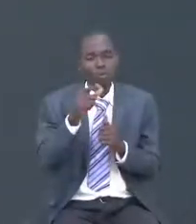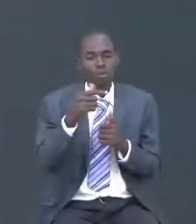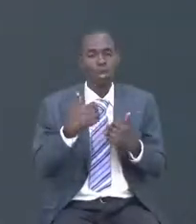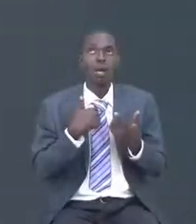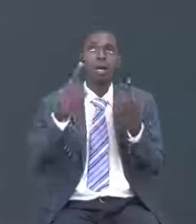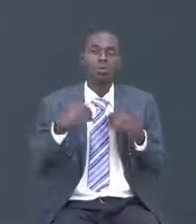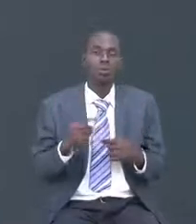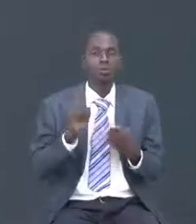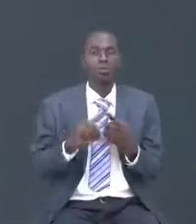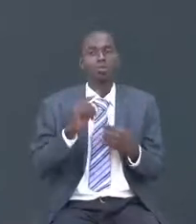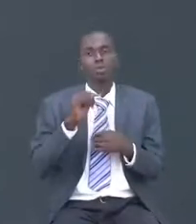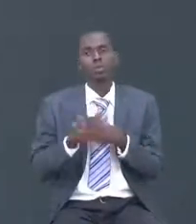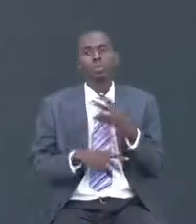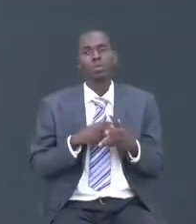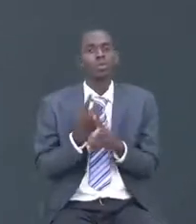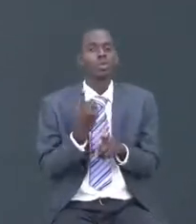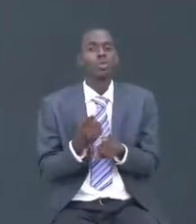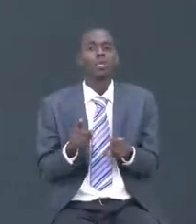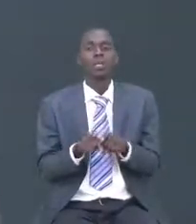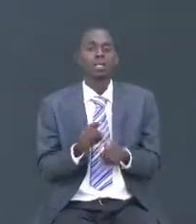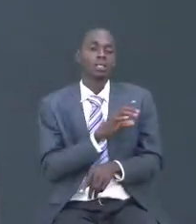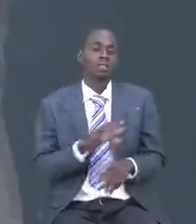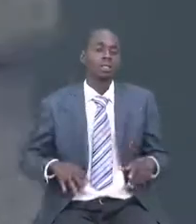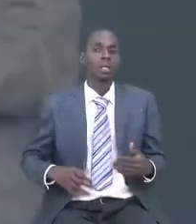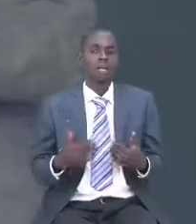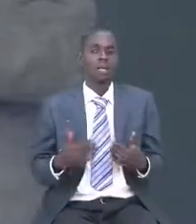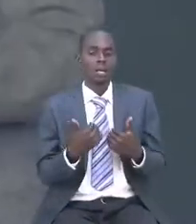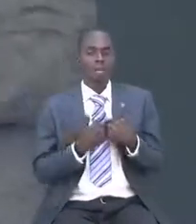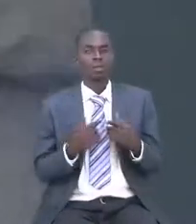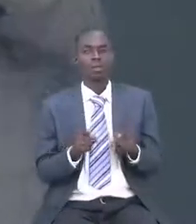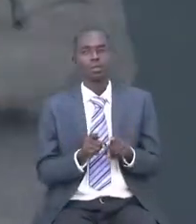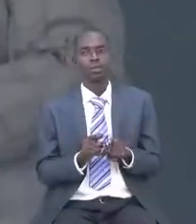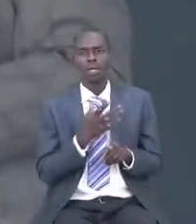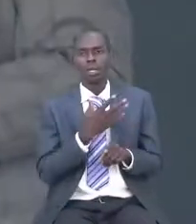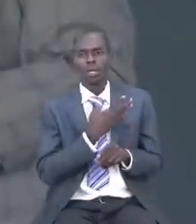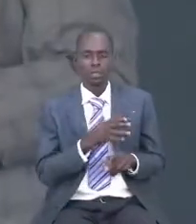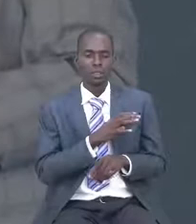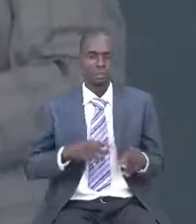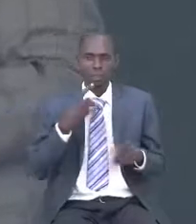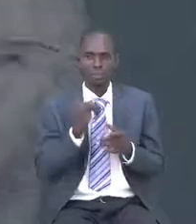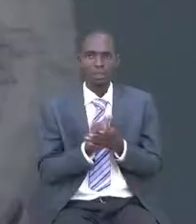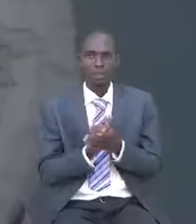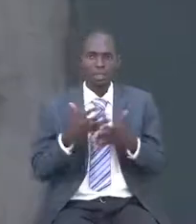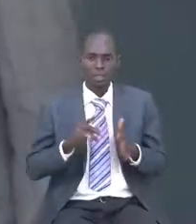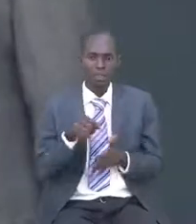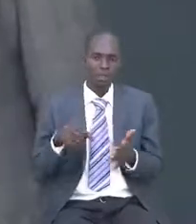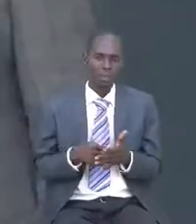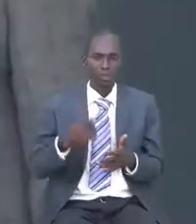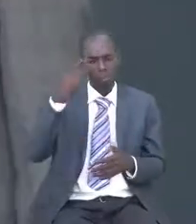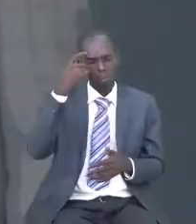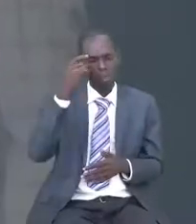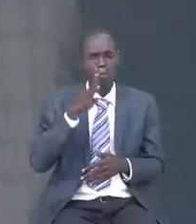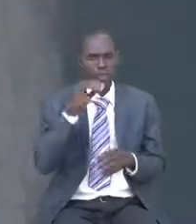dans le monde. Et c'est ce que Christ avait. Et il dit que les sentiments, les pensées,